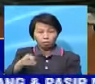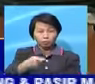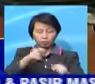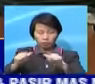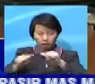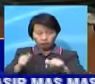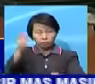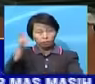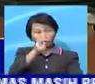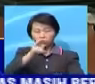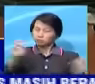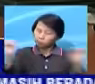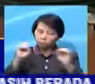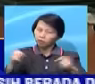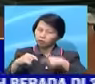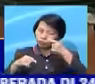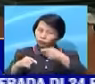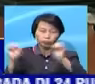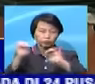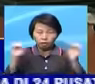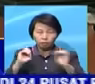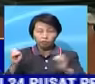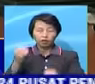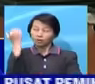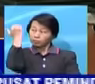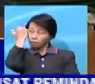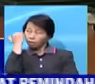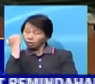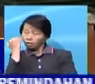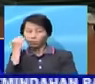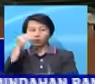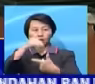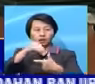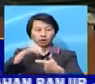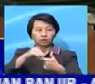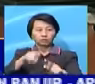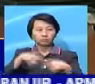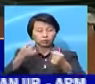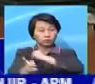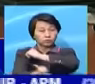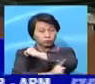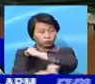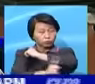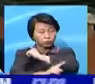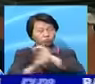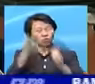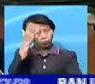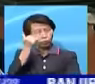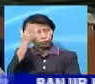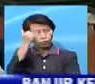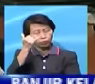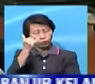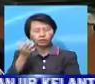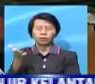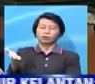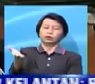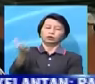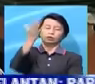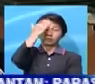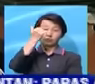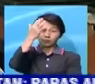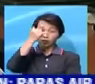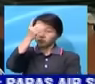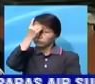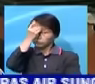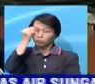aktiviti haram. Tak ada pun sebut. Tak ada pun mana-mana mahkamah yang menjatuhkan hukum. Kenapakah tergamaknya